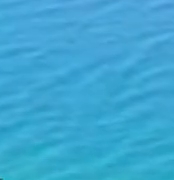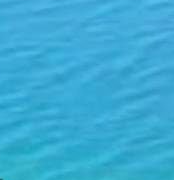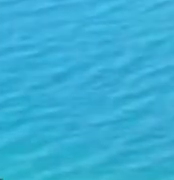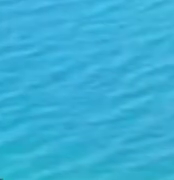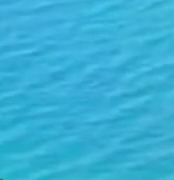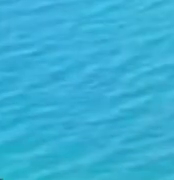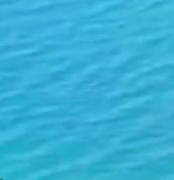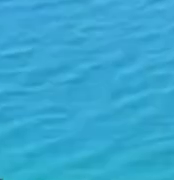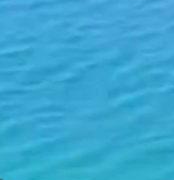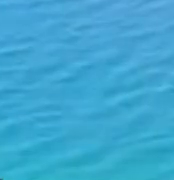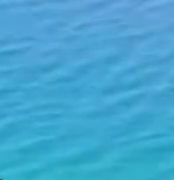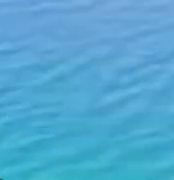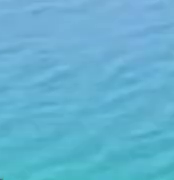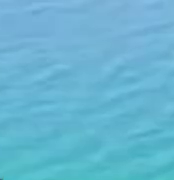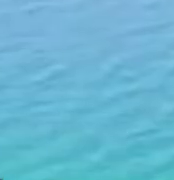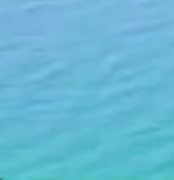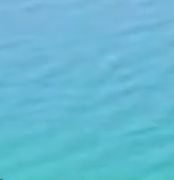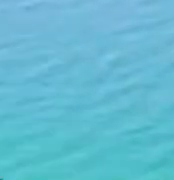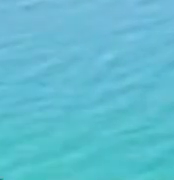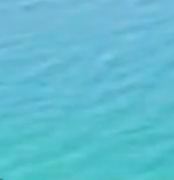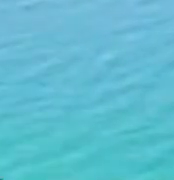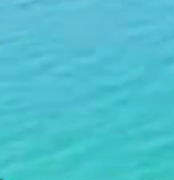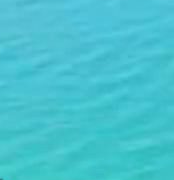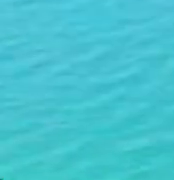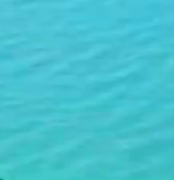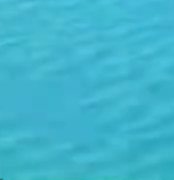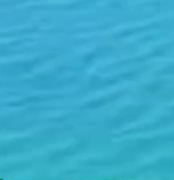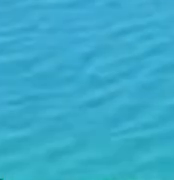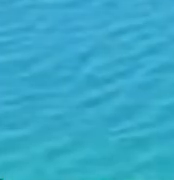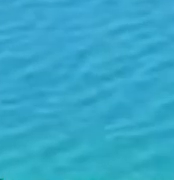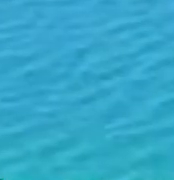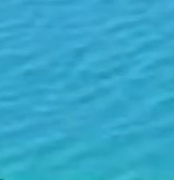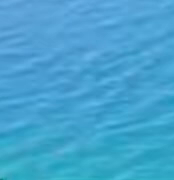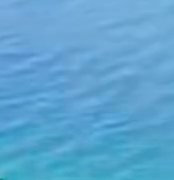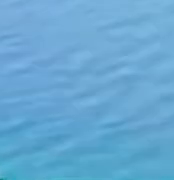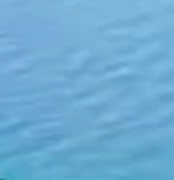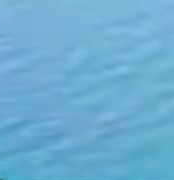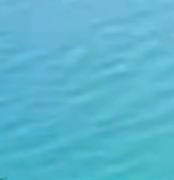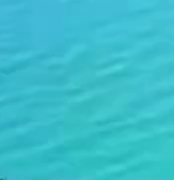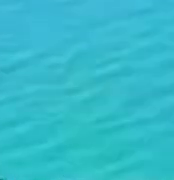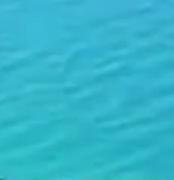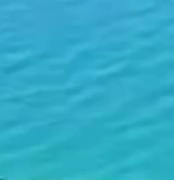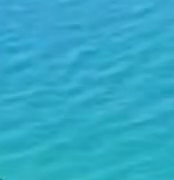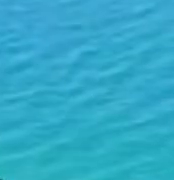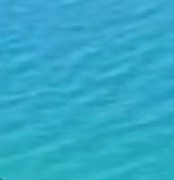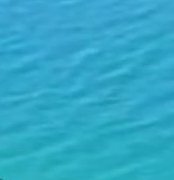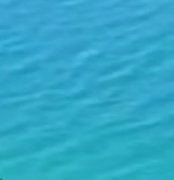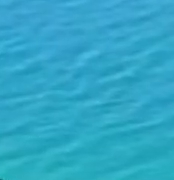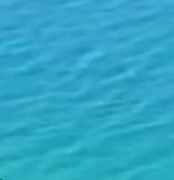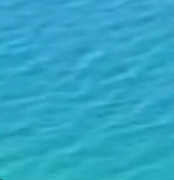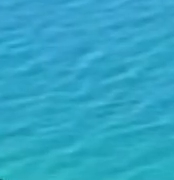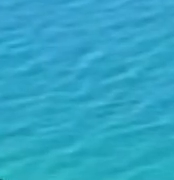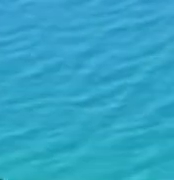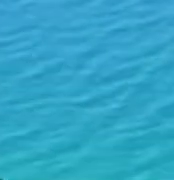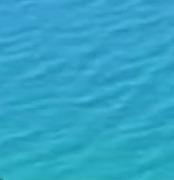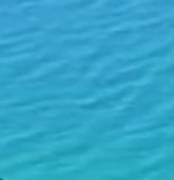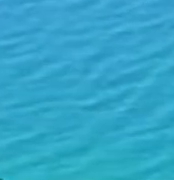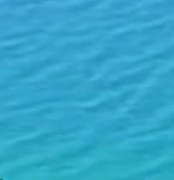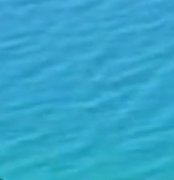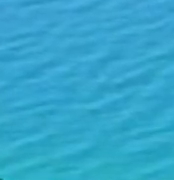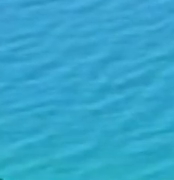Sa bayang pinagpala, bansang binubuklod ng pag-ibig na